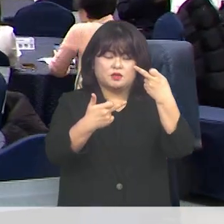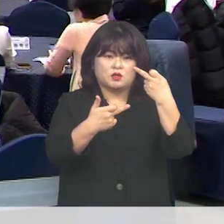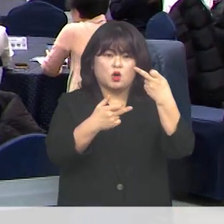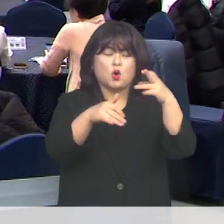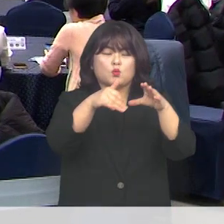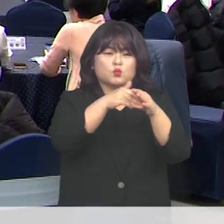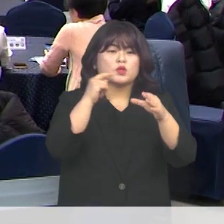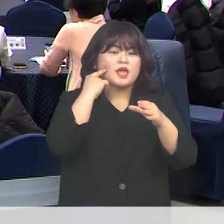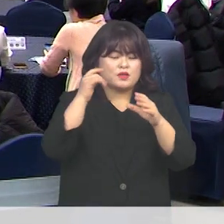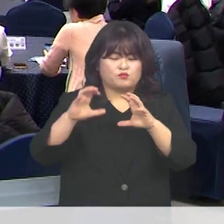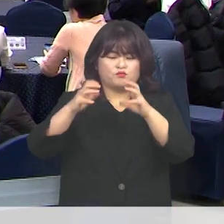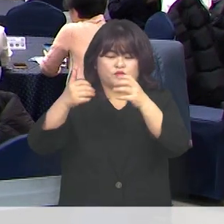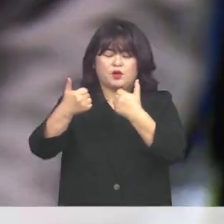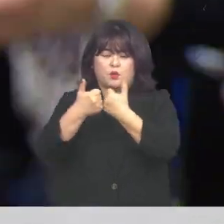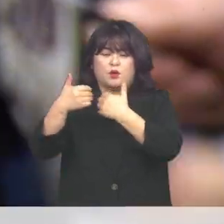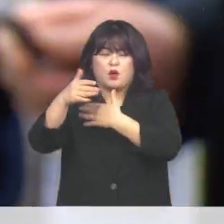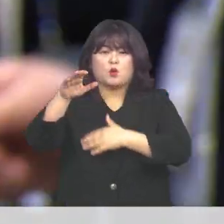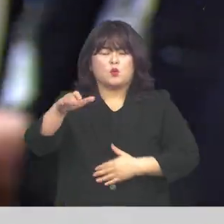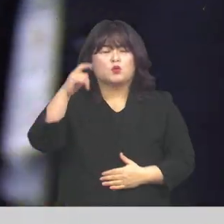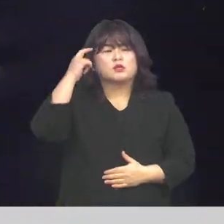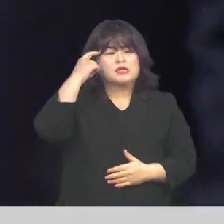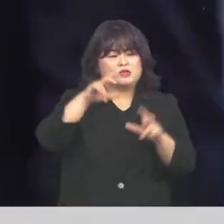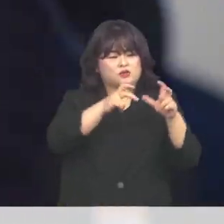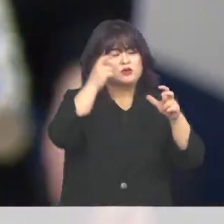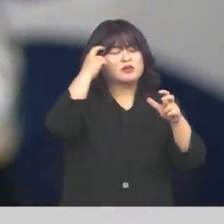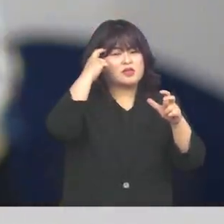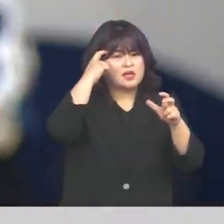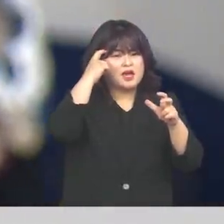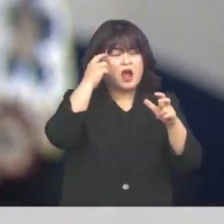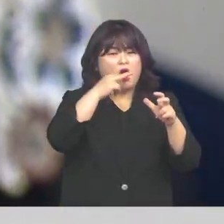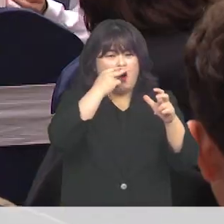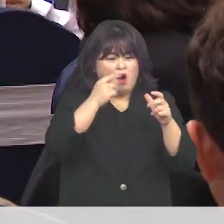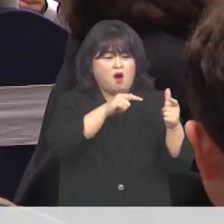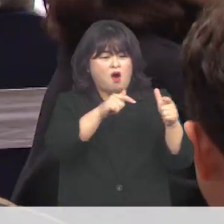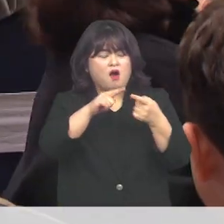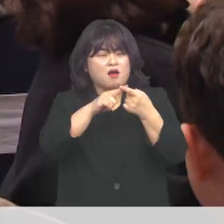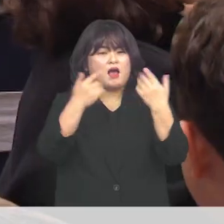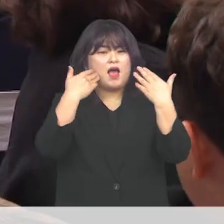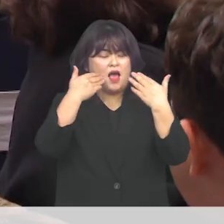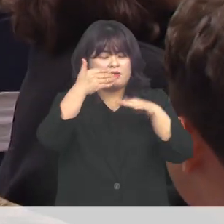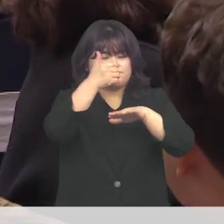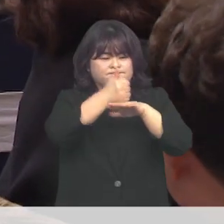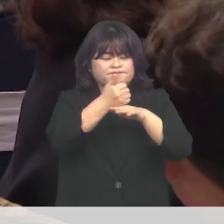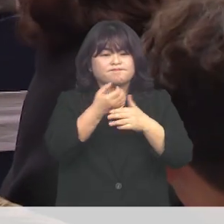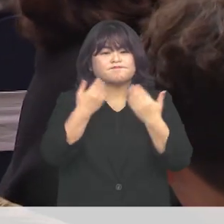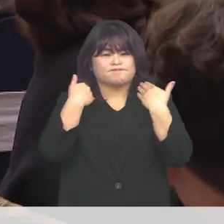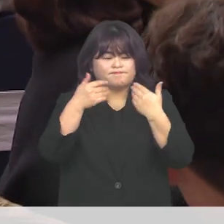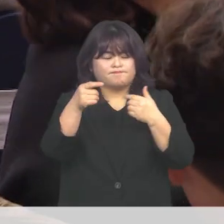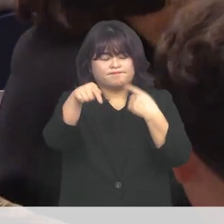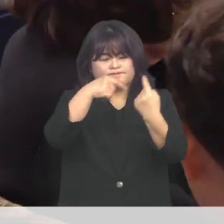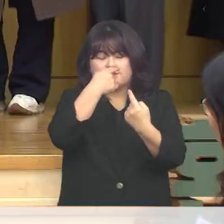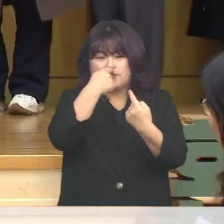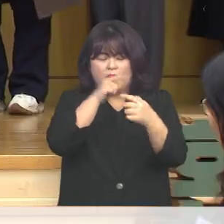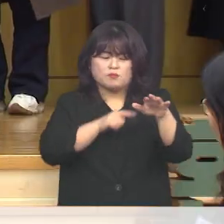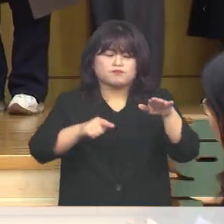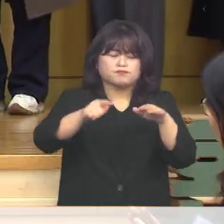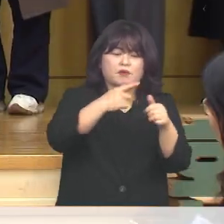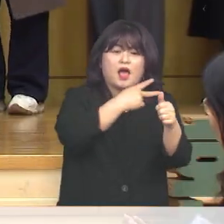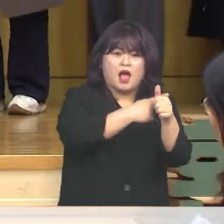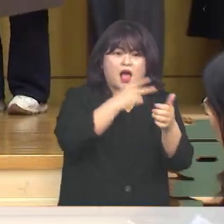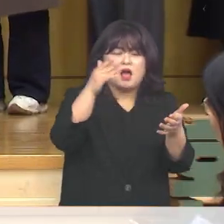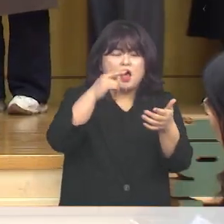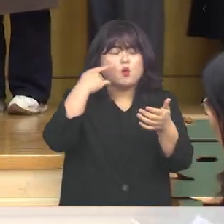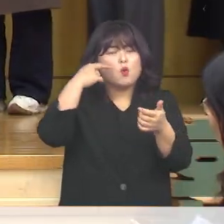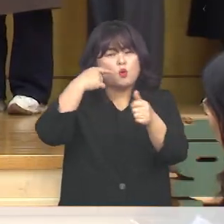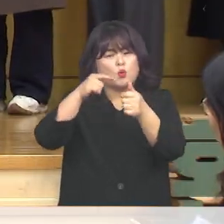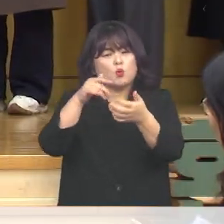17일 문화예술원 국제회의실에서 지구를 생각하는 생태학교 성과 공유회를 열고 생태 전환 교육에 앞장선 학생,